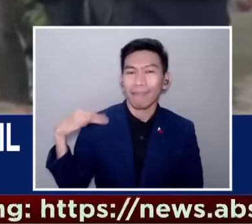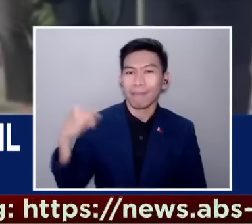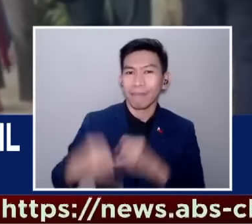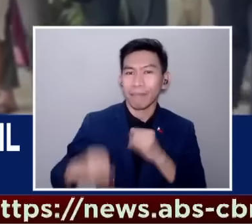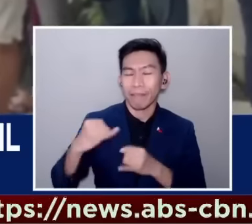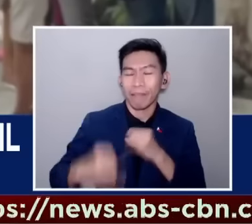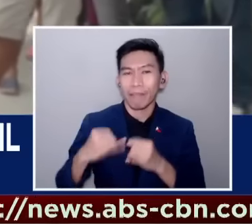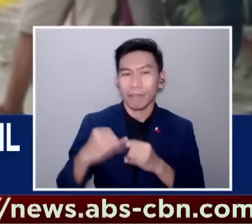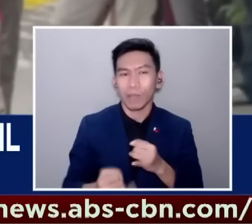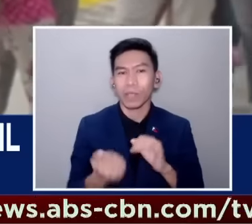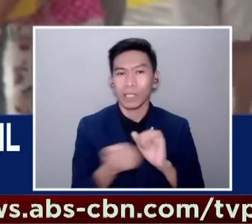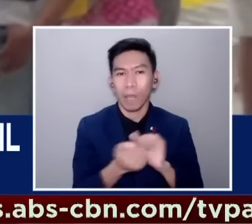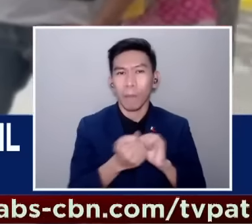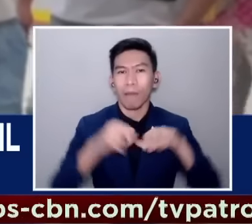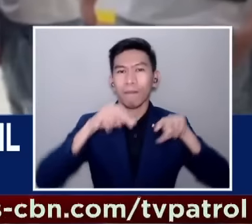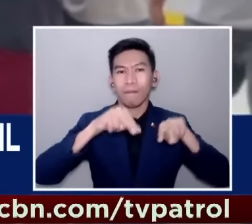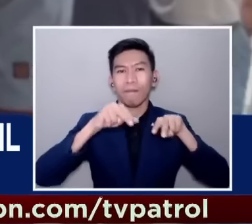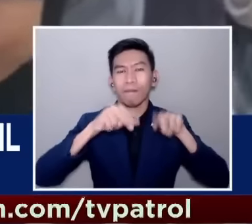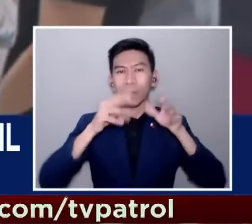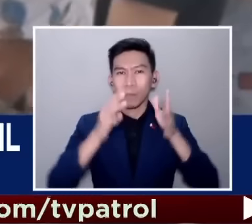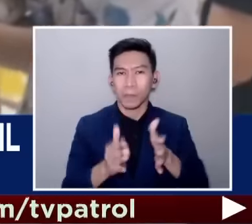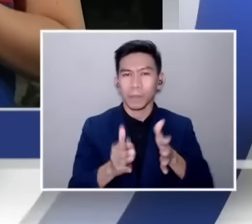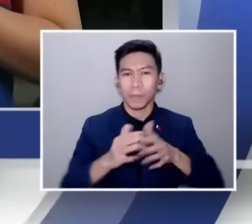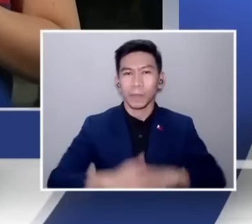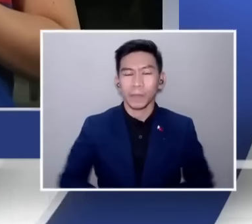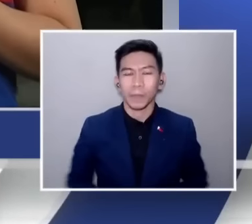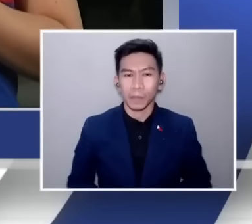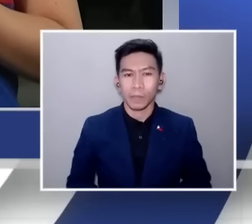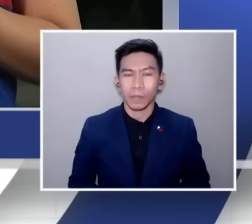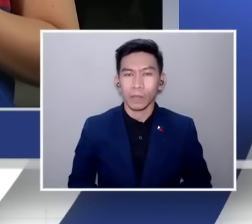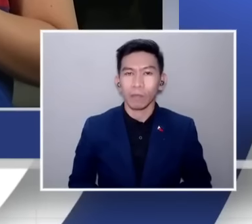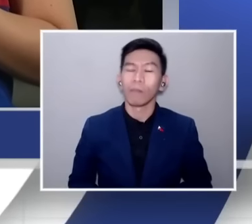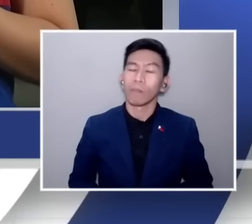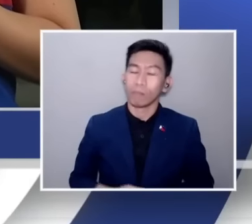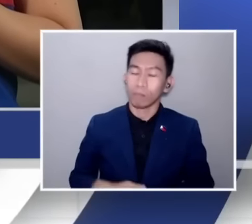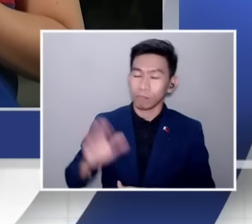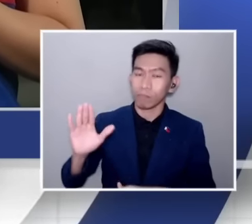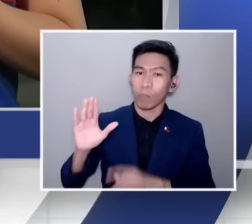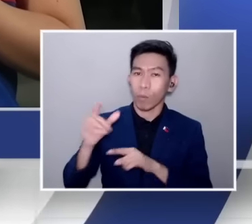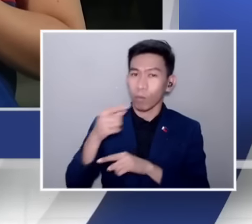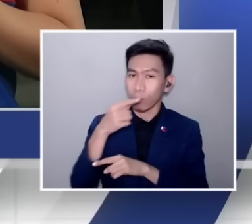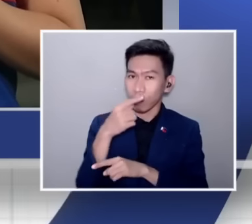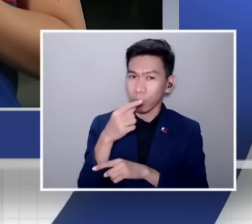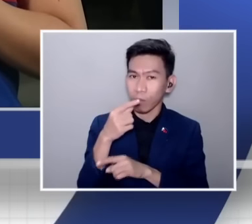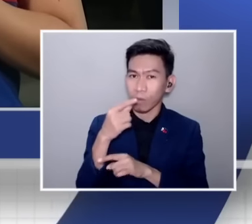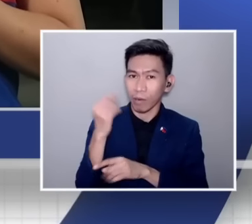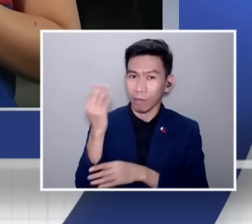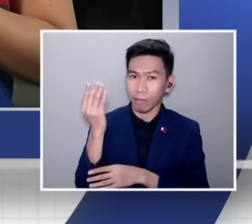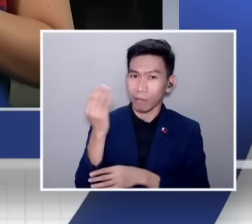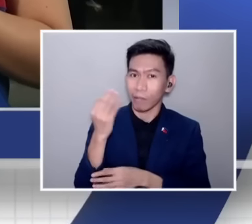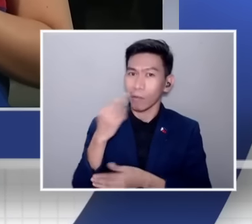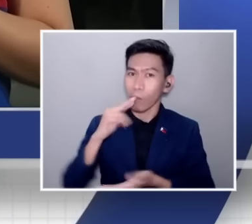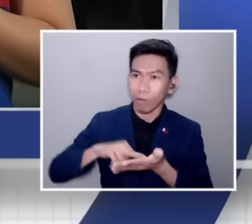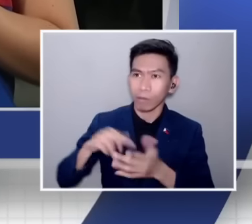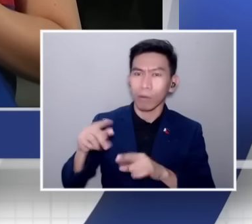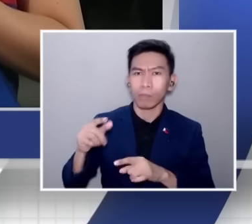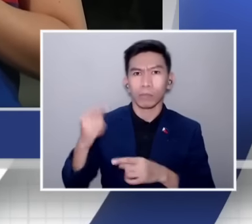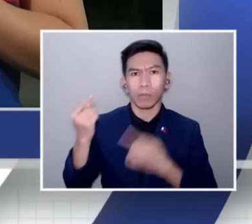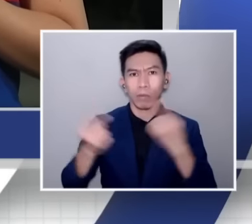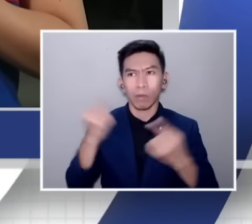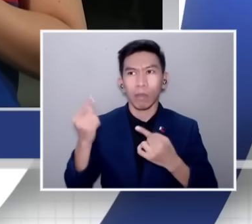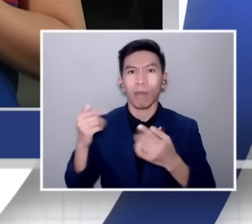poll watcher, Karen. Alam mo, lady, nakakabangala ang balita na yung SD card manggagaling meron sa Laguna, may galing